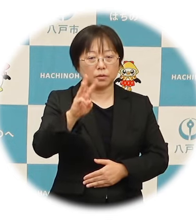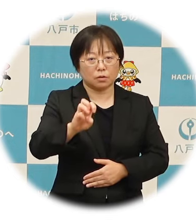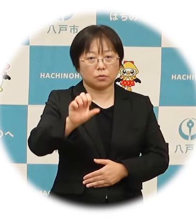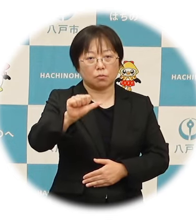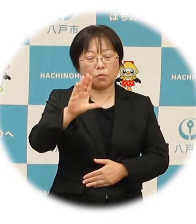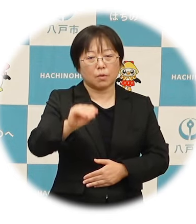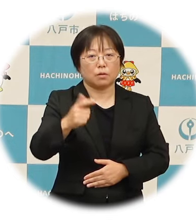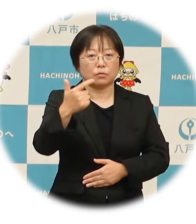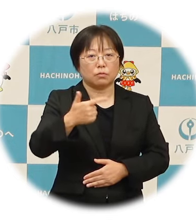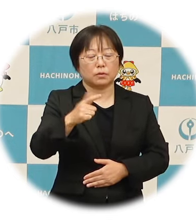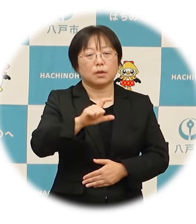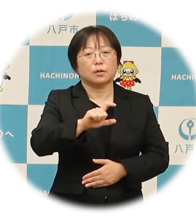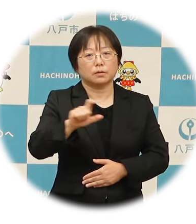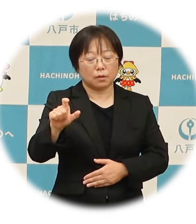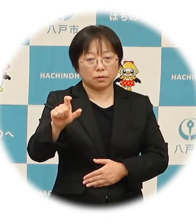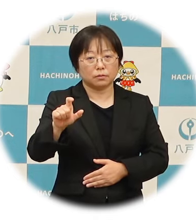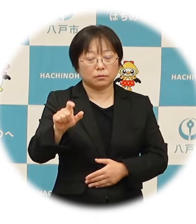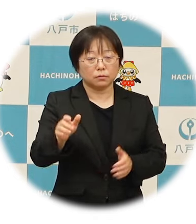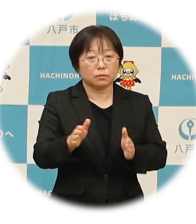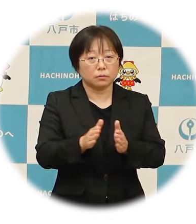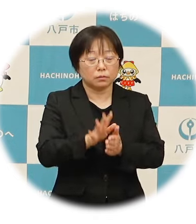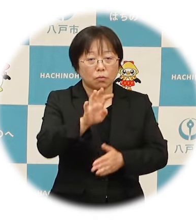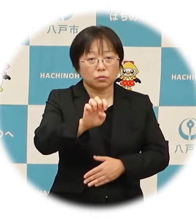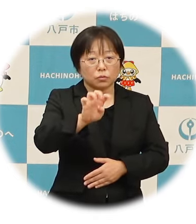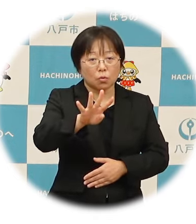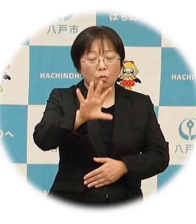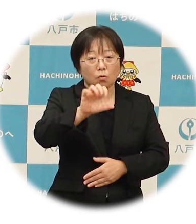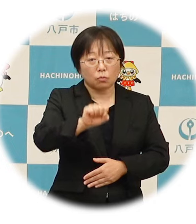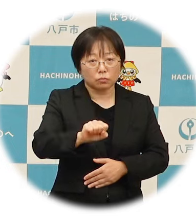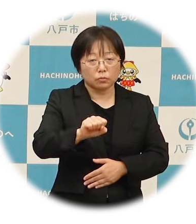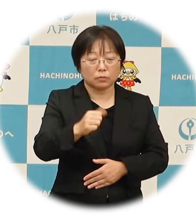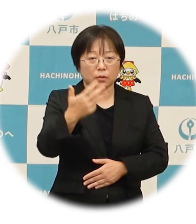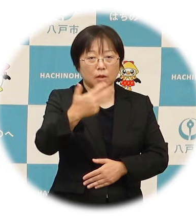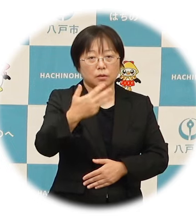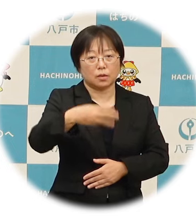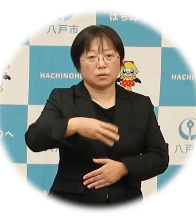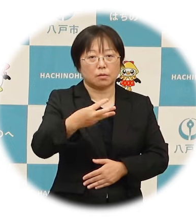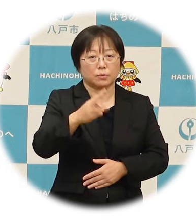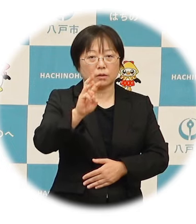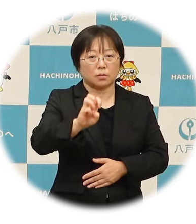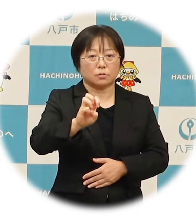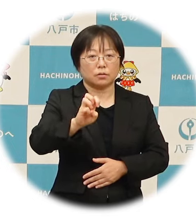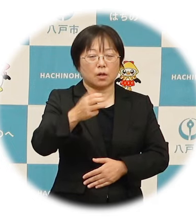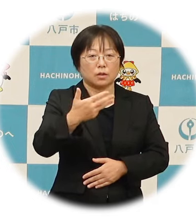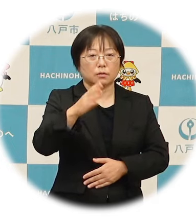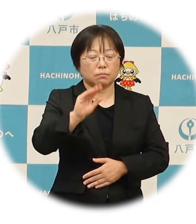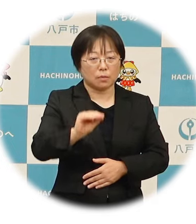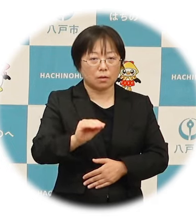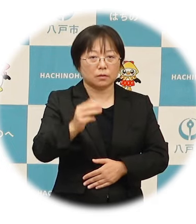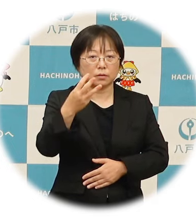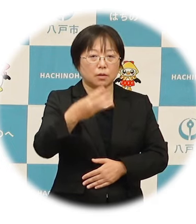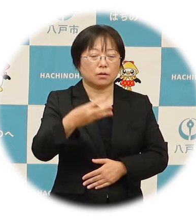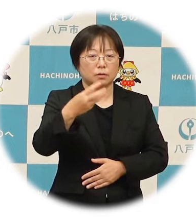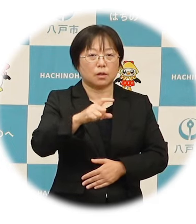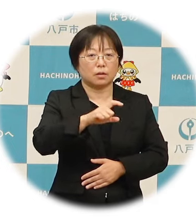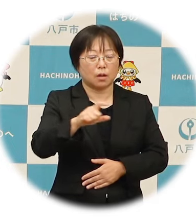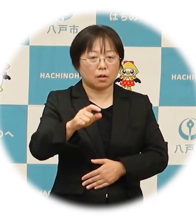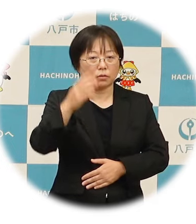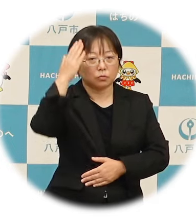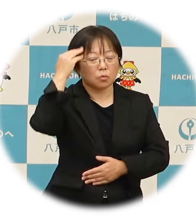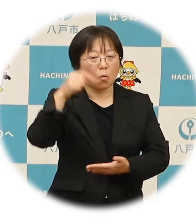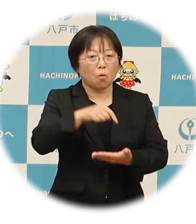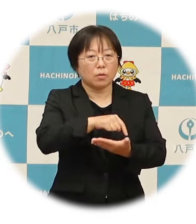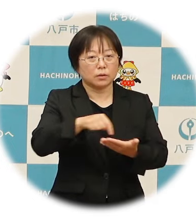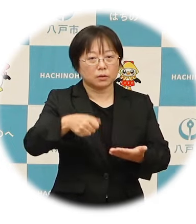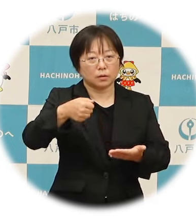万6千円で、合わせて44億8338万3千円の黒字